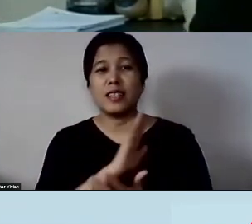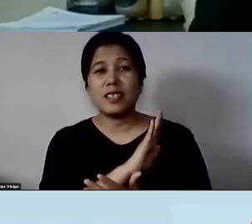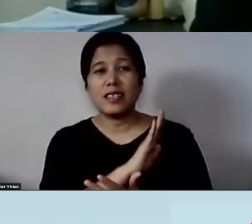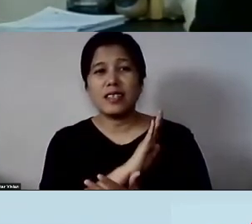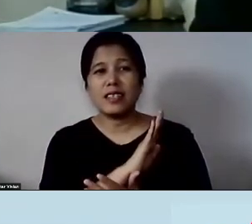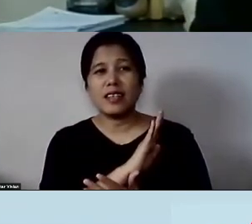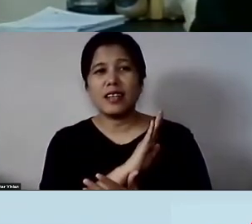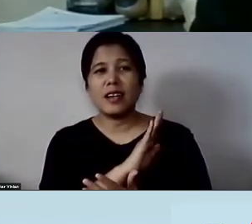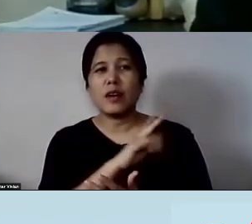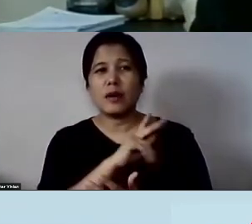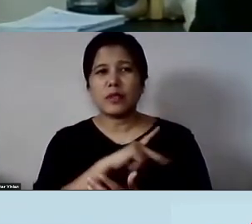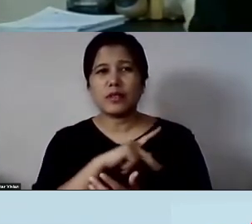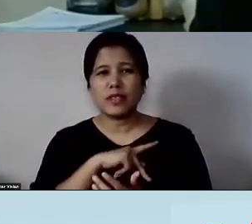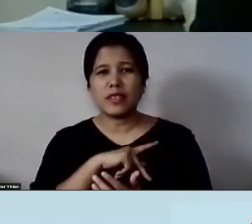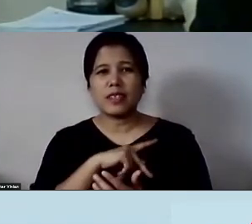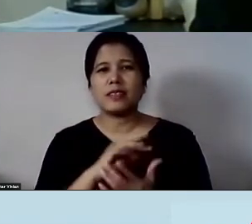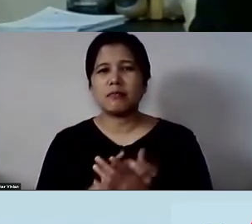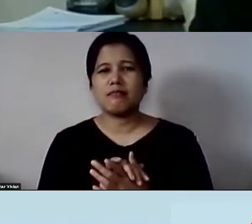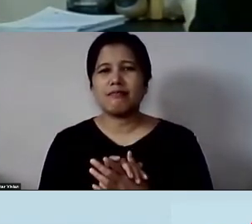yan. Diba?